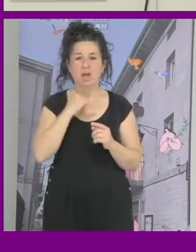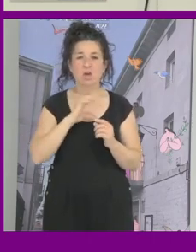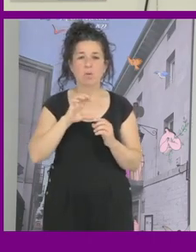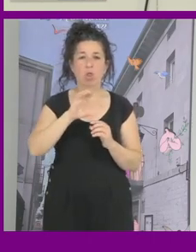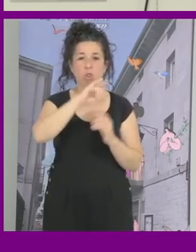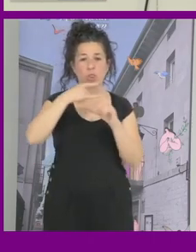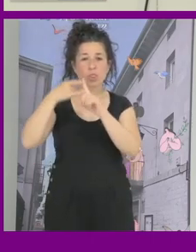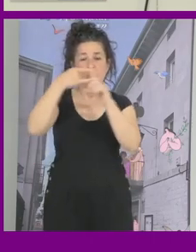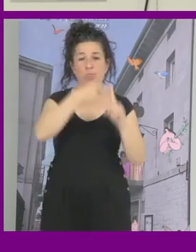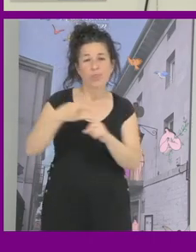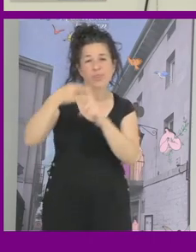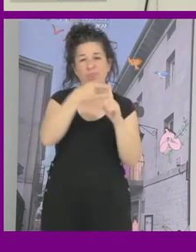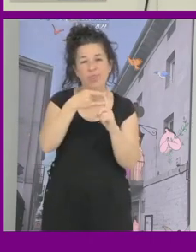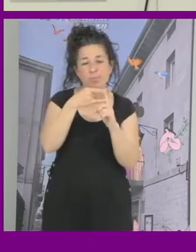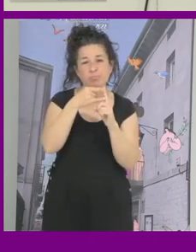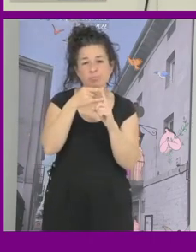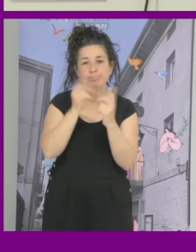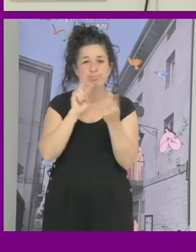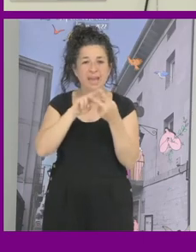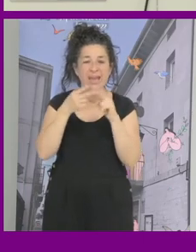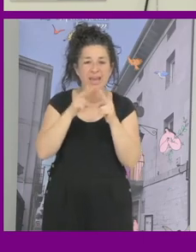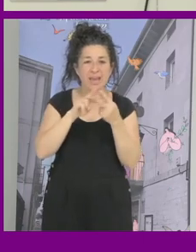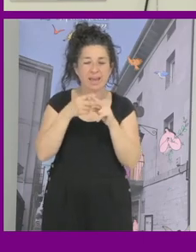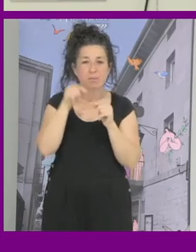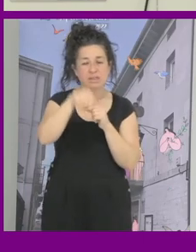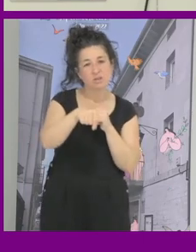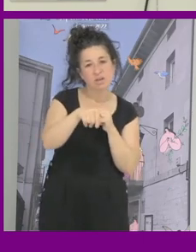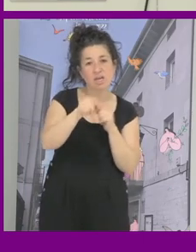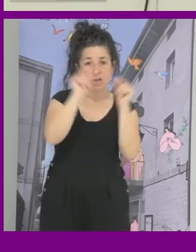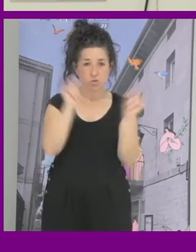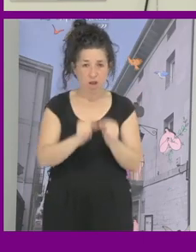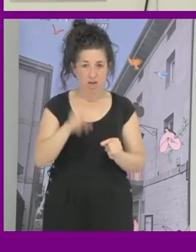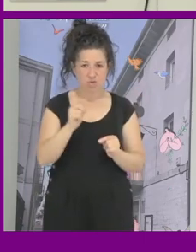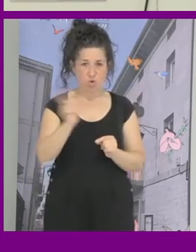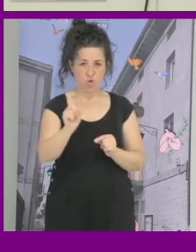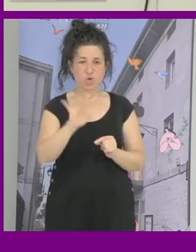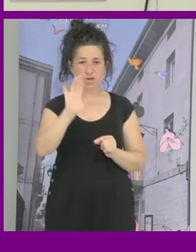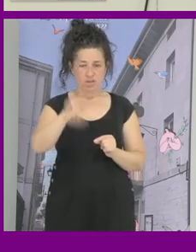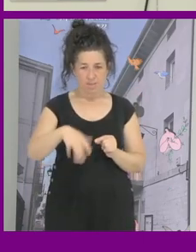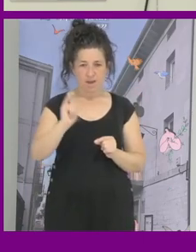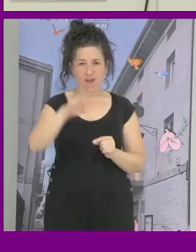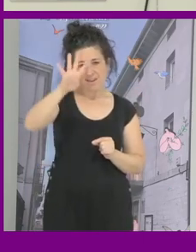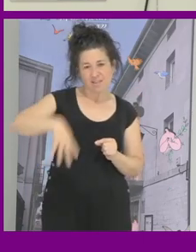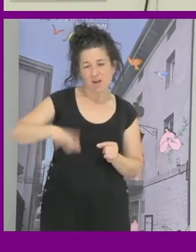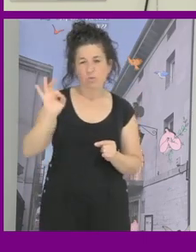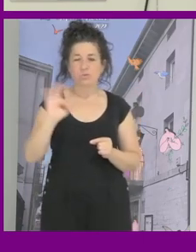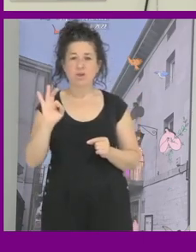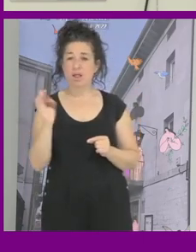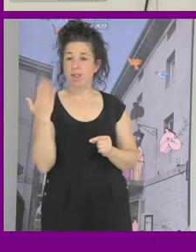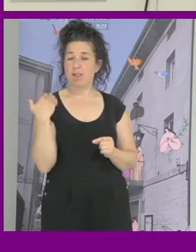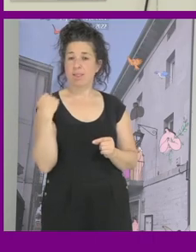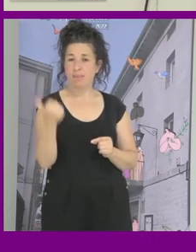bidez batzen garela eta hor ez gara bakarrik Euskal Herrikoak, baizik eta badaude Kataluniakoak, orain dela gutxi